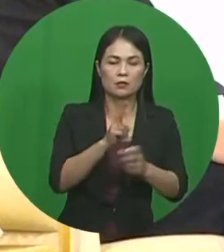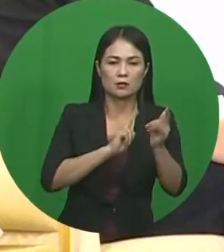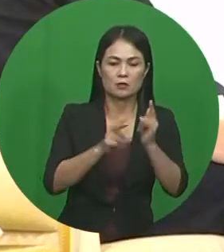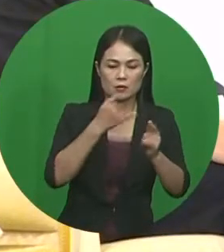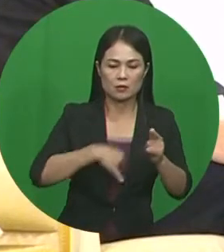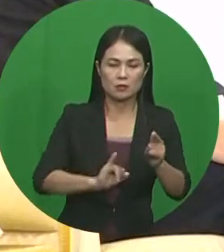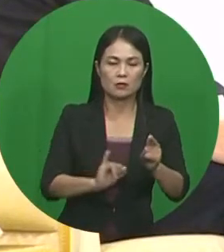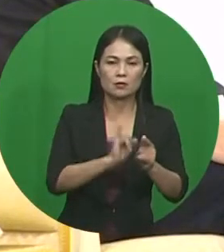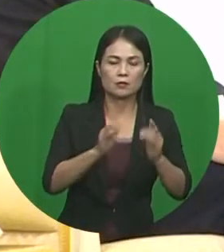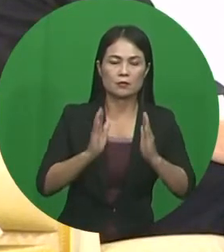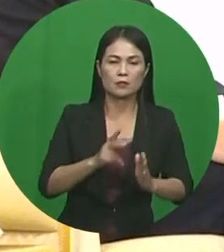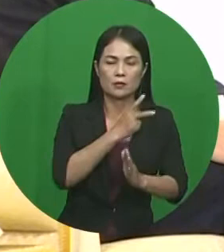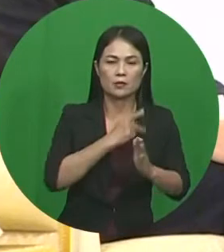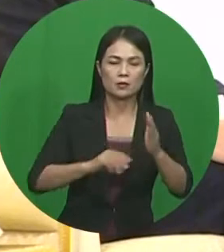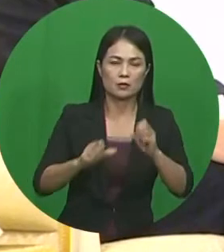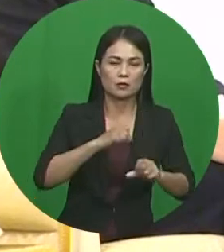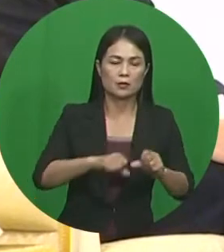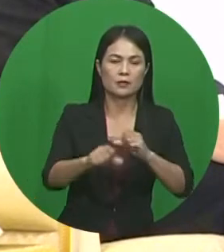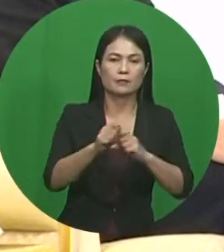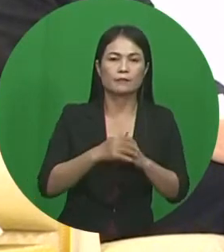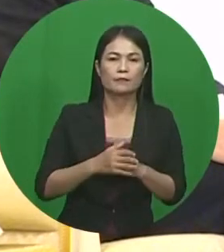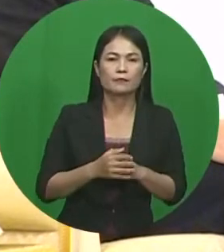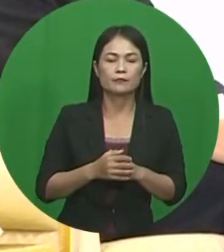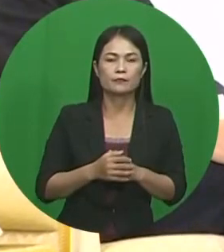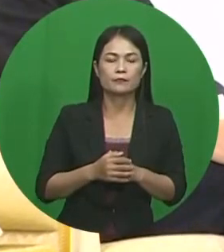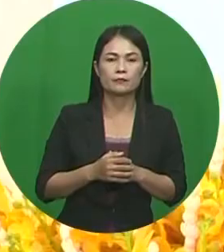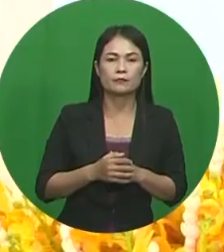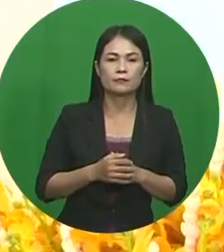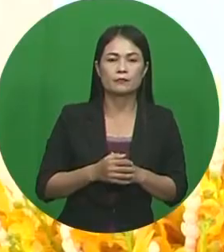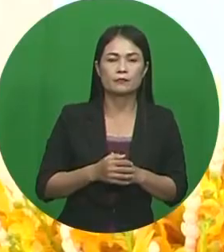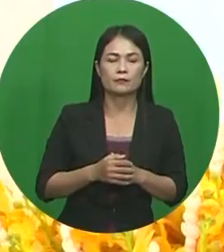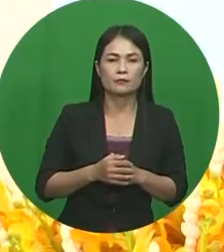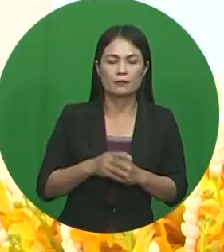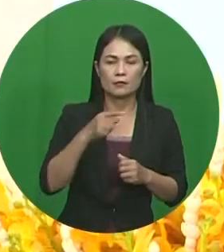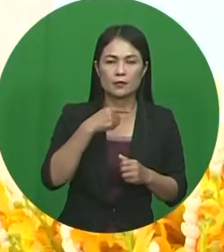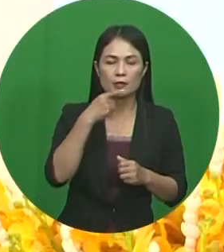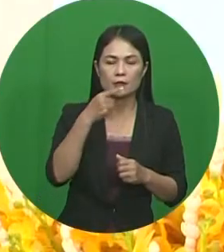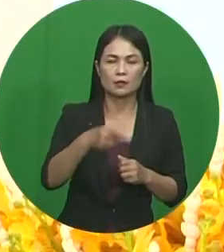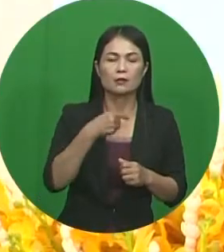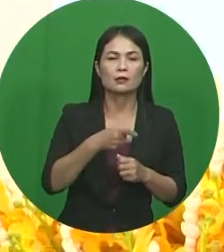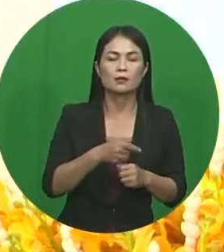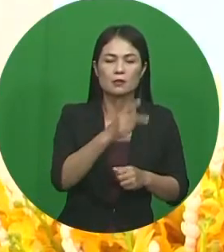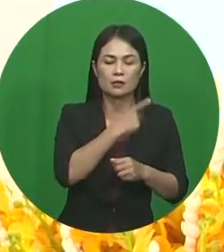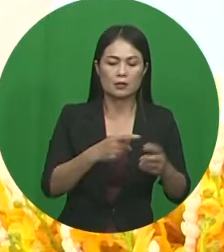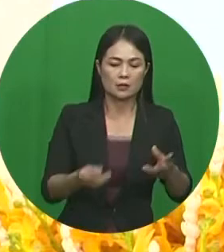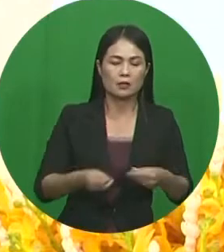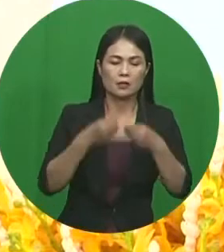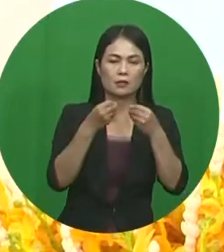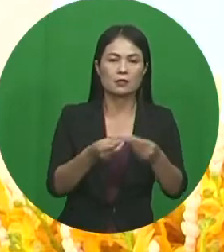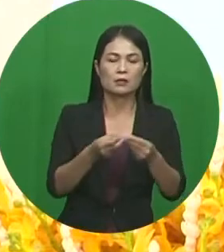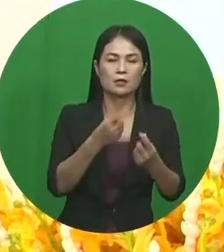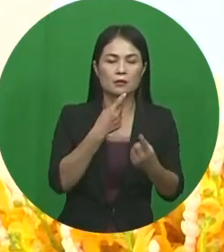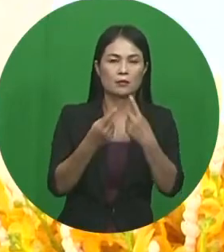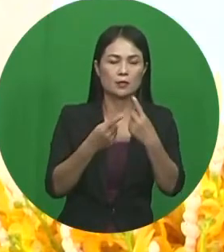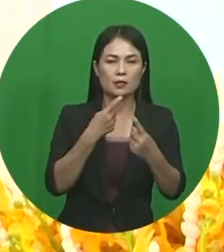កូនចៅរបស់ព្រះអង្គជាតារាតរៀងទៅមានព្រះរាជអង្ការប្រោសព្រះរាជទាននៅការសម្ដែងស